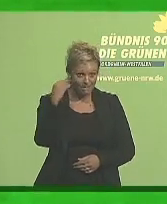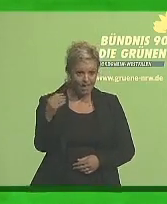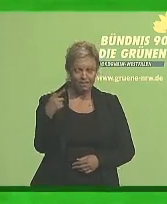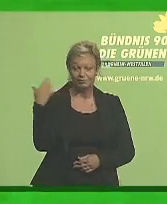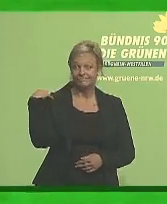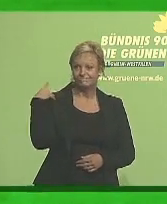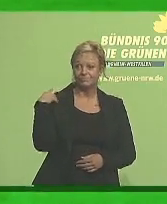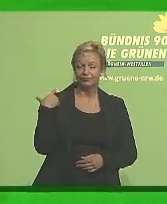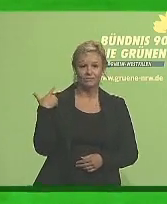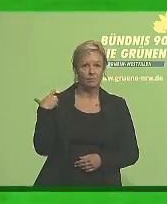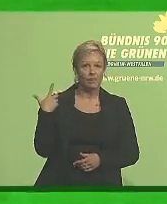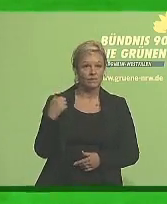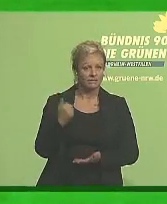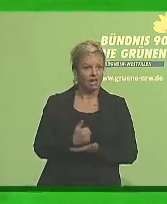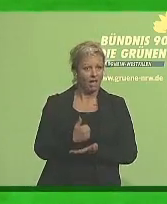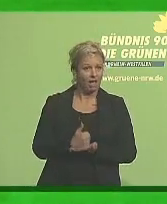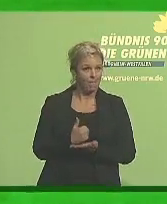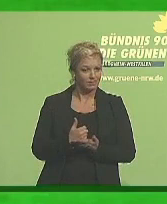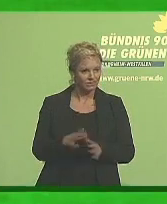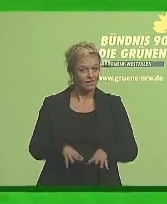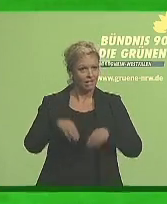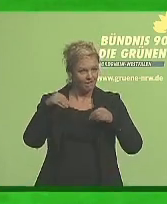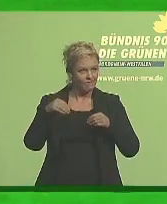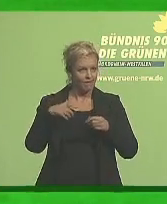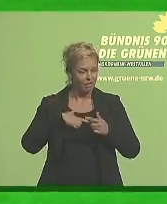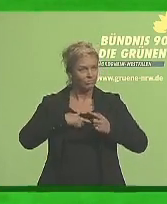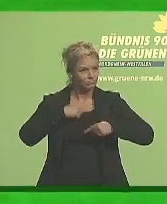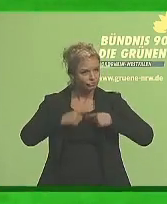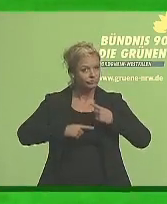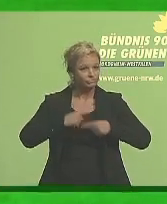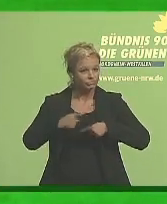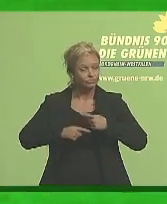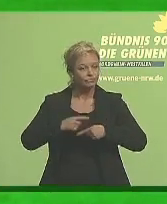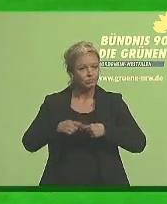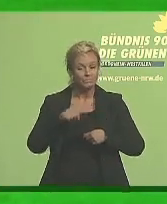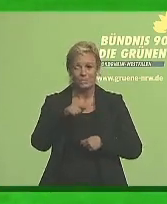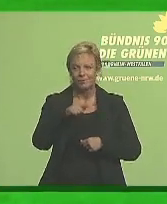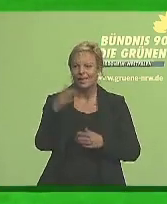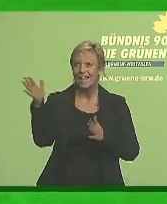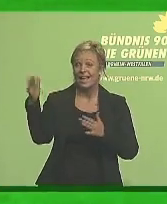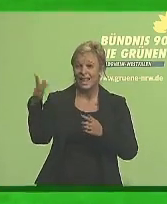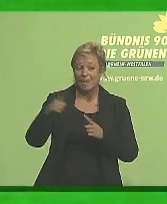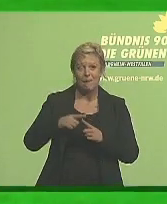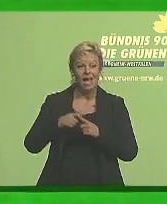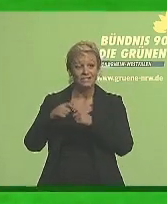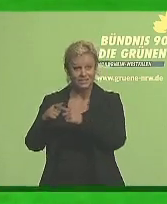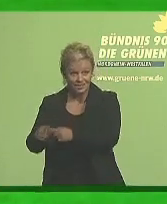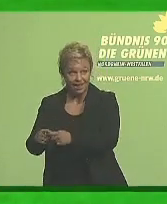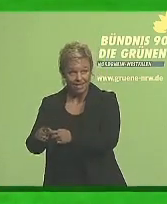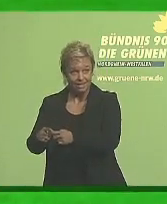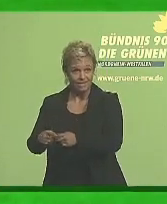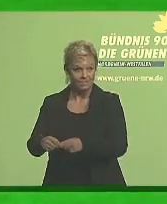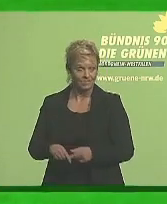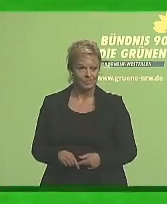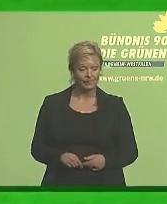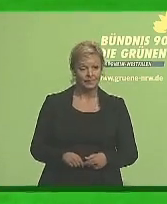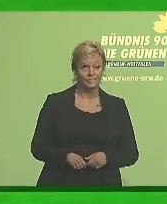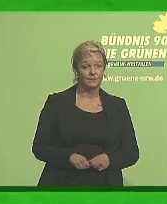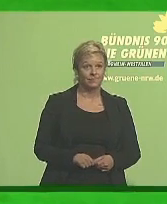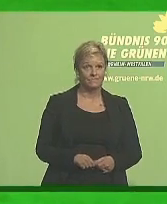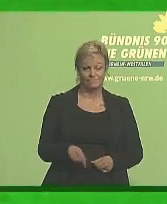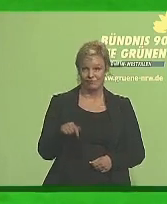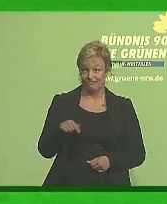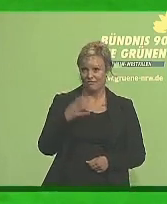seit Amtsantritt systematisch alle Klimaziele, die unter deutscher